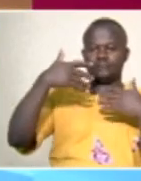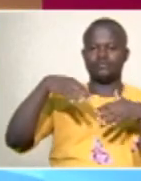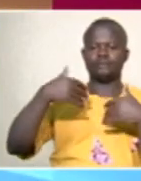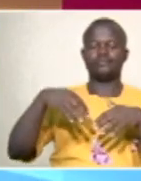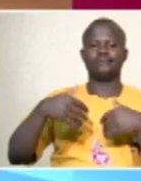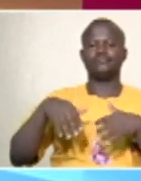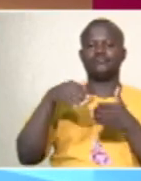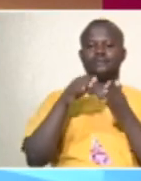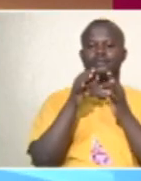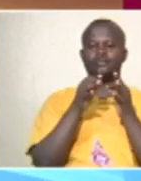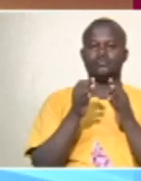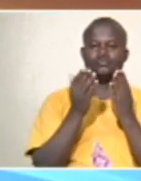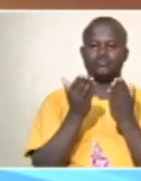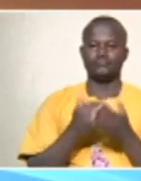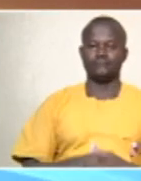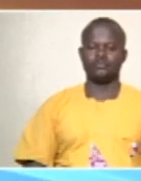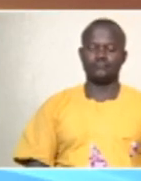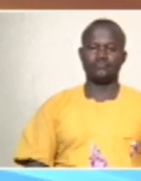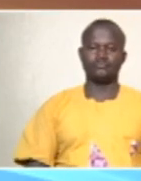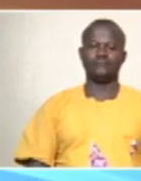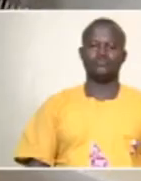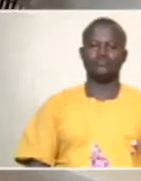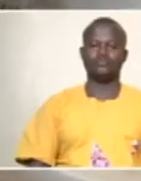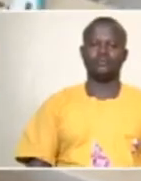Karine Umutoni na Nepo biraboneye barakomeza.